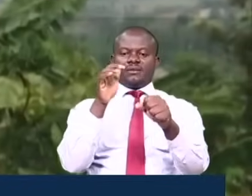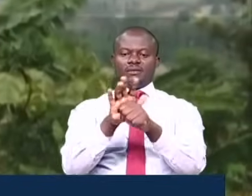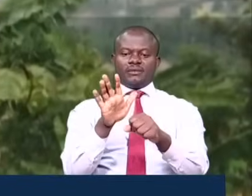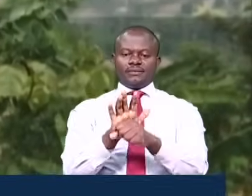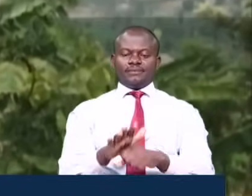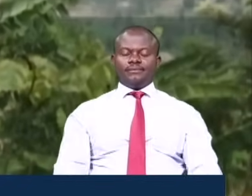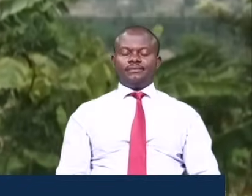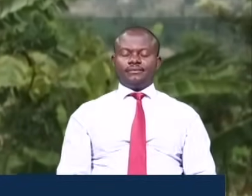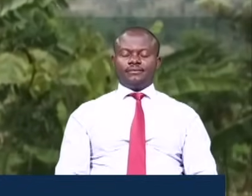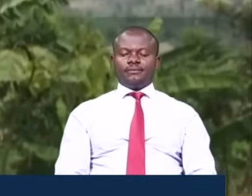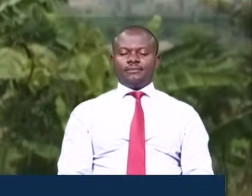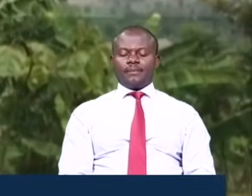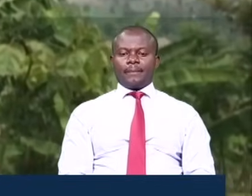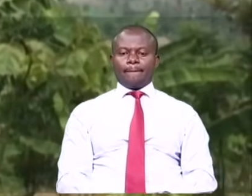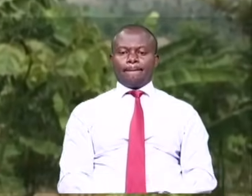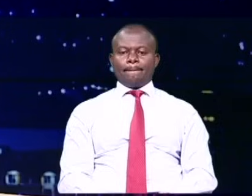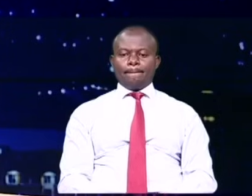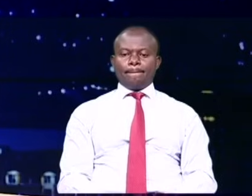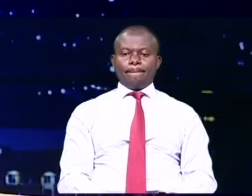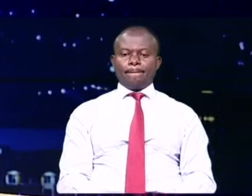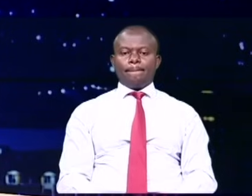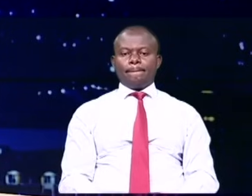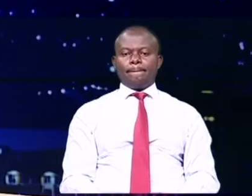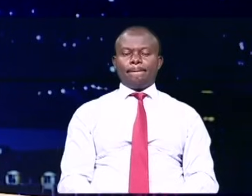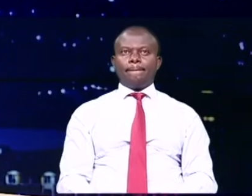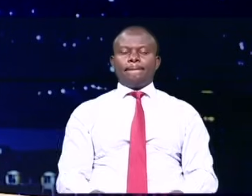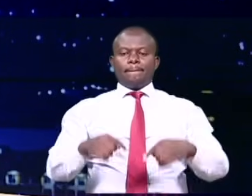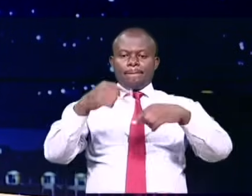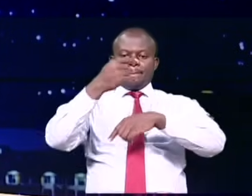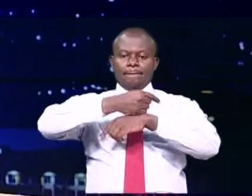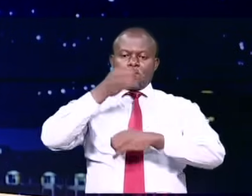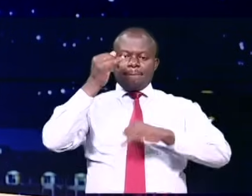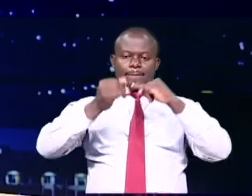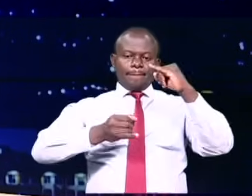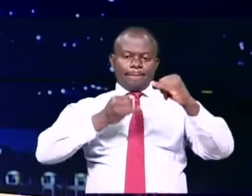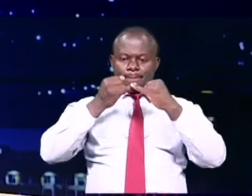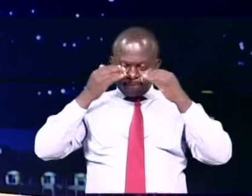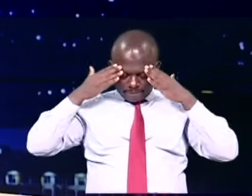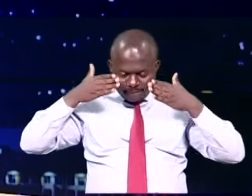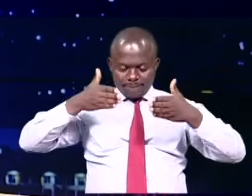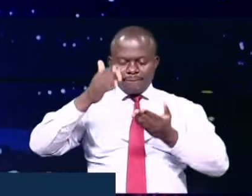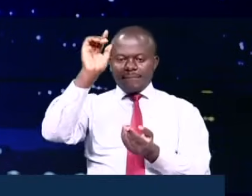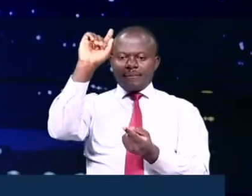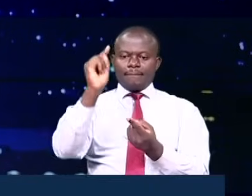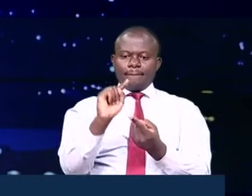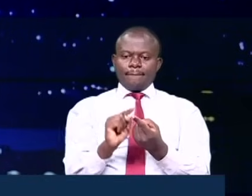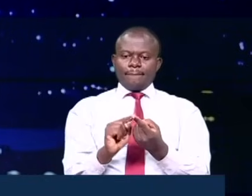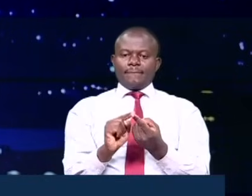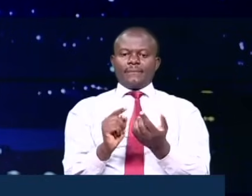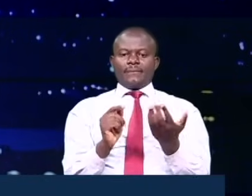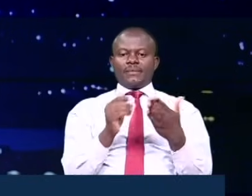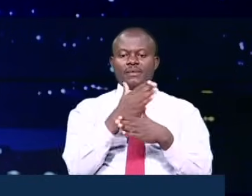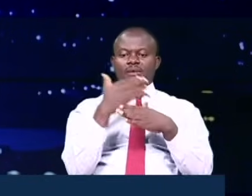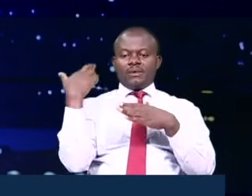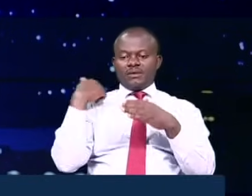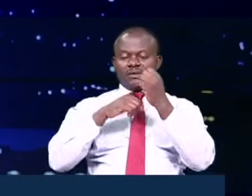Jean Claude Mutuyezu, I Kigali. No kuri uyu munsi mpuzamahanga wahariwe kugabanya ingaruka z'ibiza, Minisiteri ishinzwe